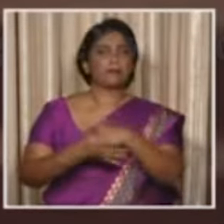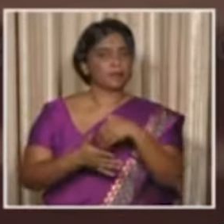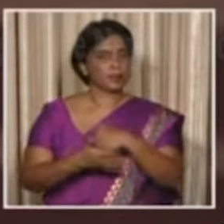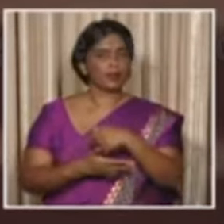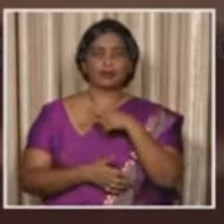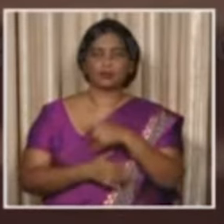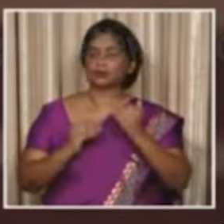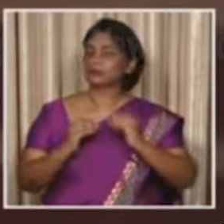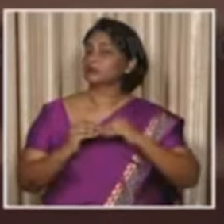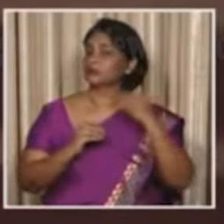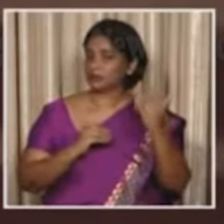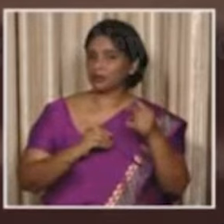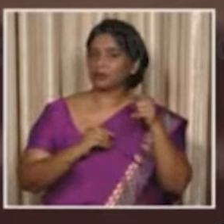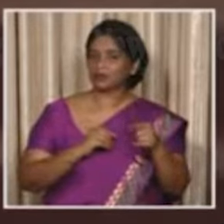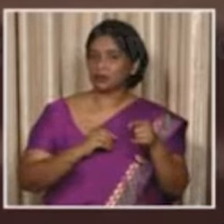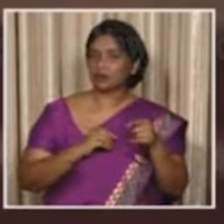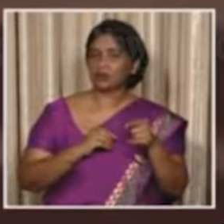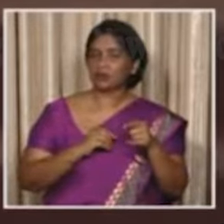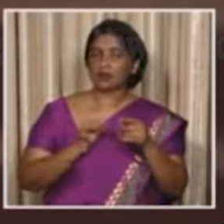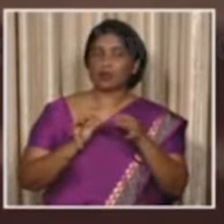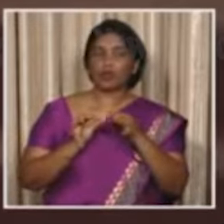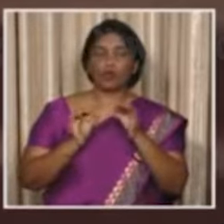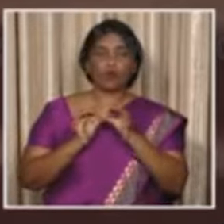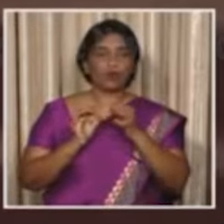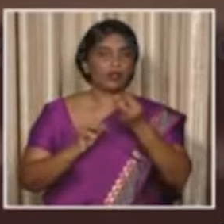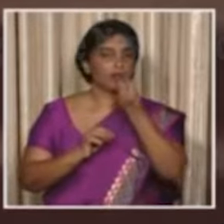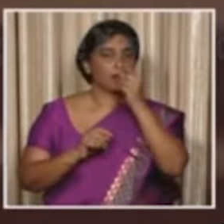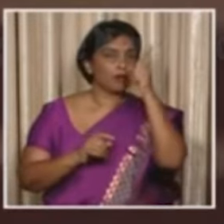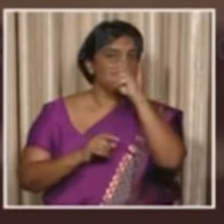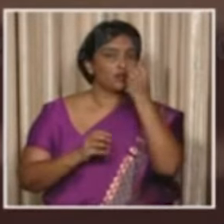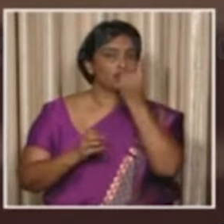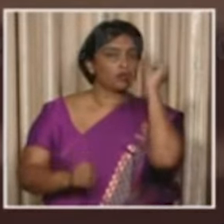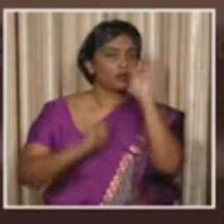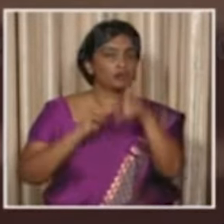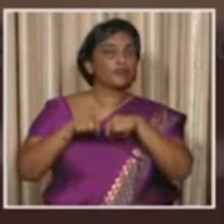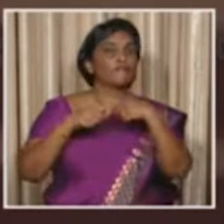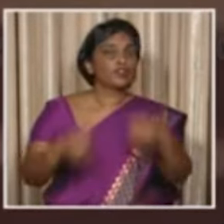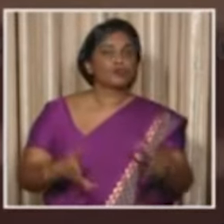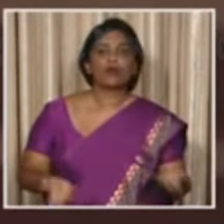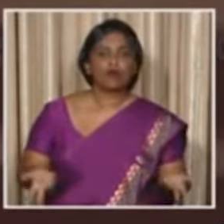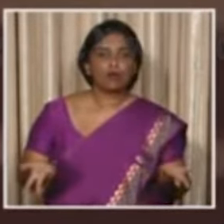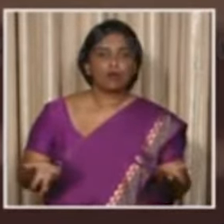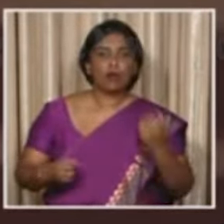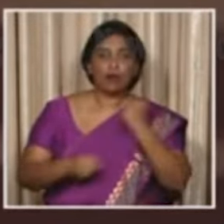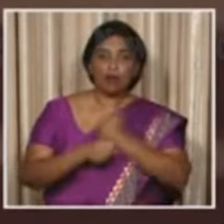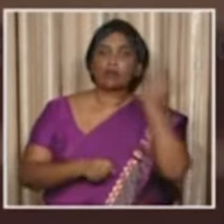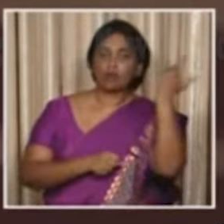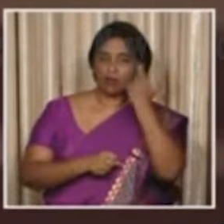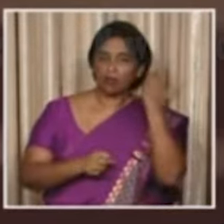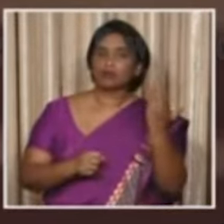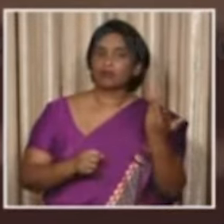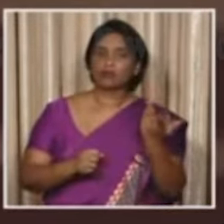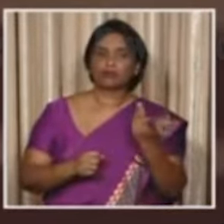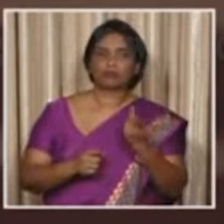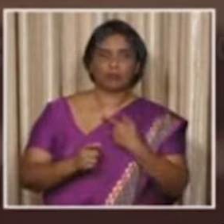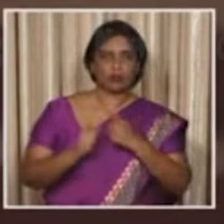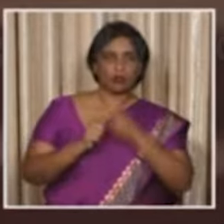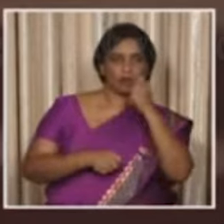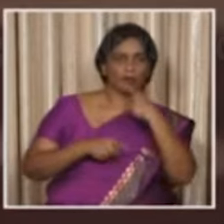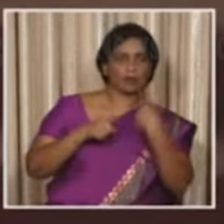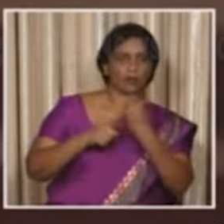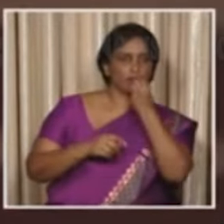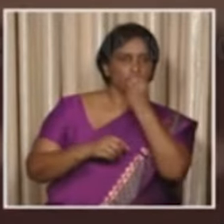එතනින් පස්සේ ඒකට බුරියානි ද මාසතුනක් එකදිකට කන්න දෙන්න වියදන් කරේ කවුද මෙව ආණ්ඩු හොයන්න ඕනේ නිකම් මිනිකුට කහෙම උයන්න කන්න